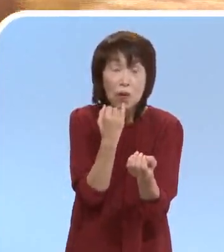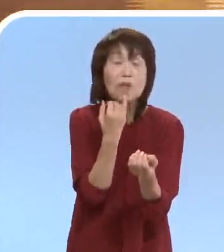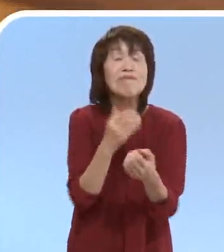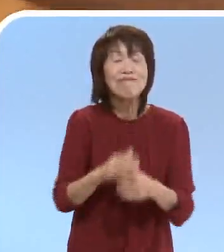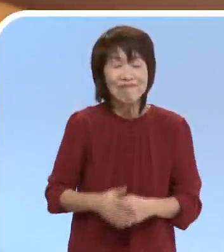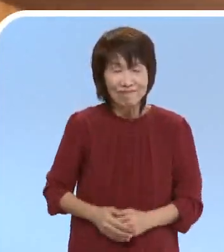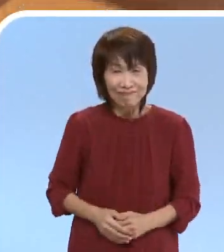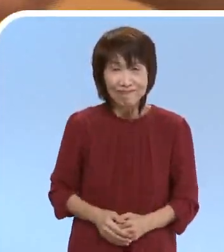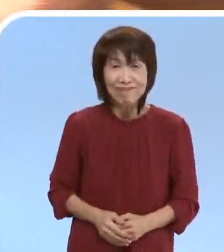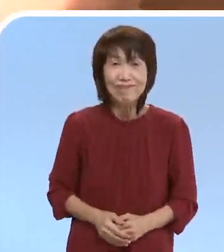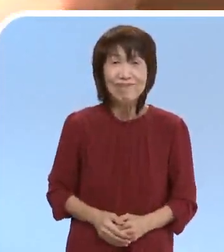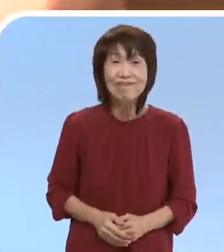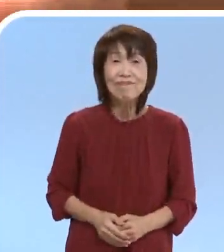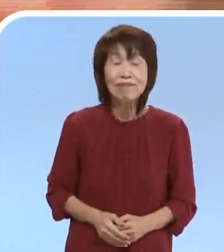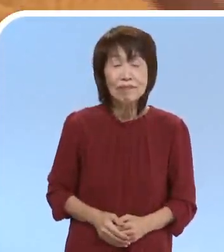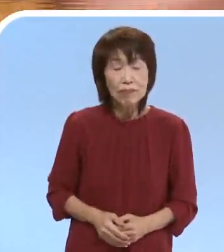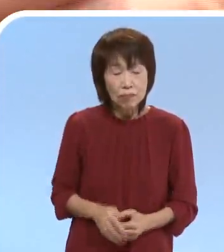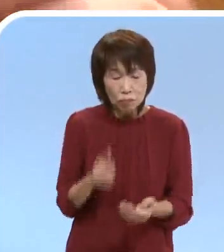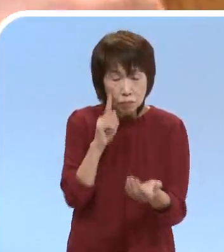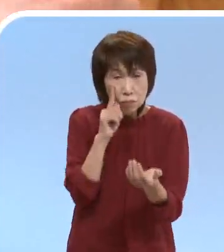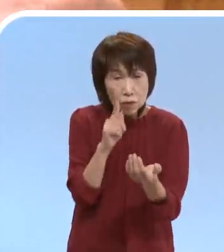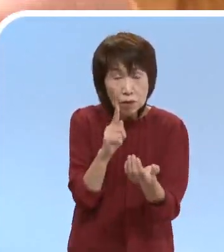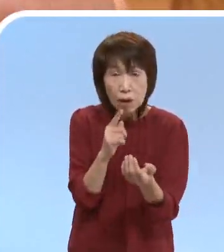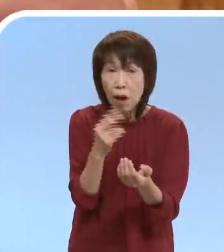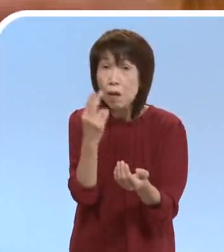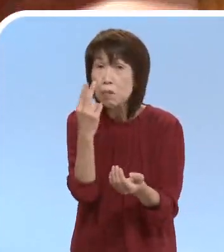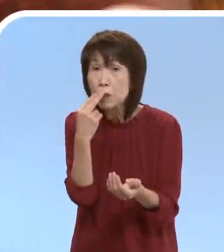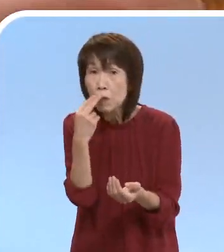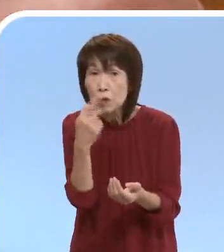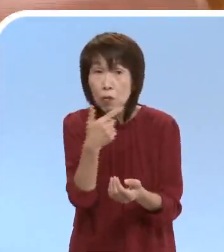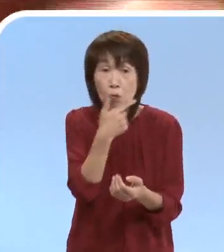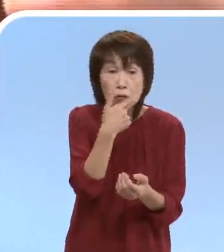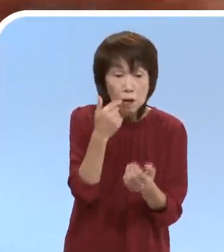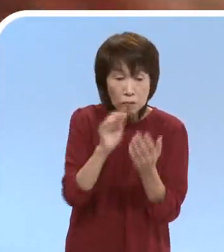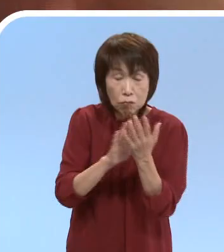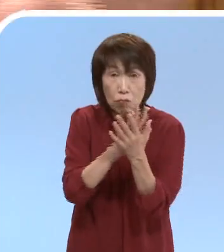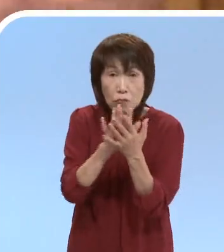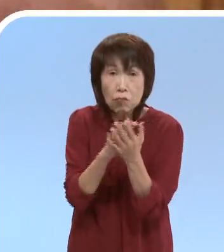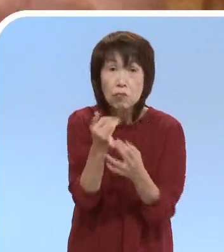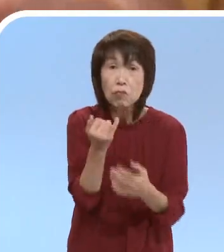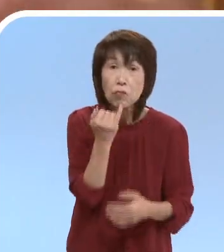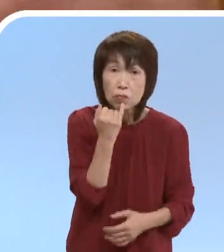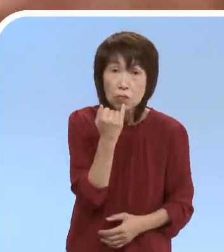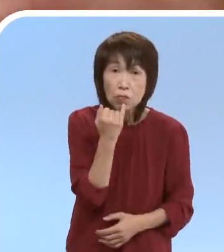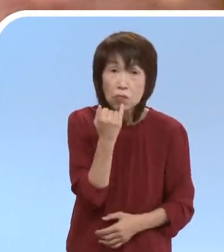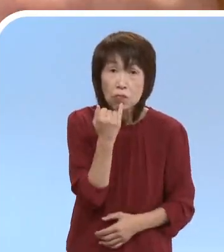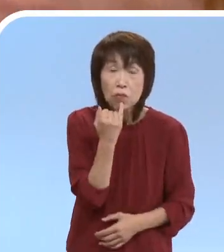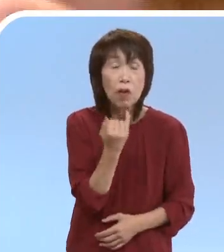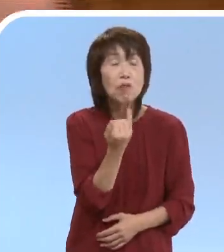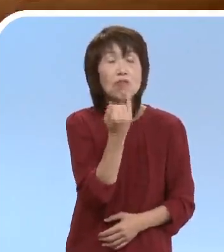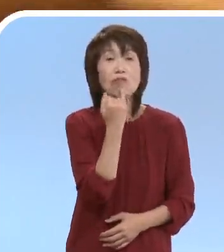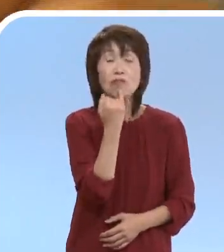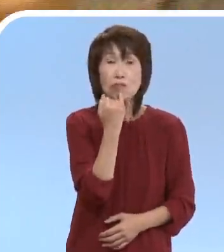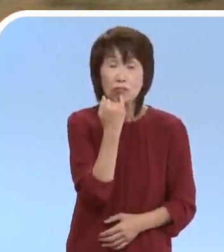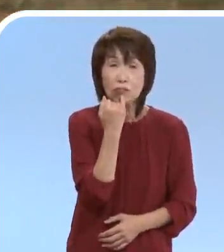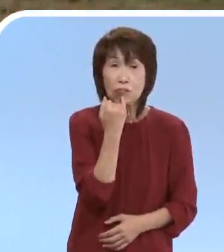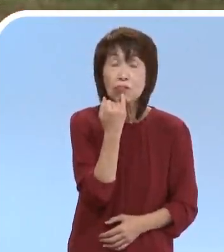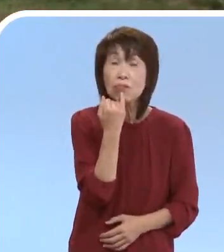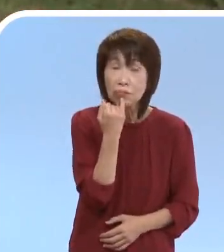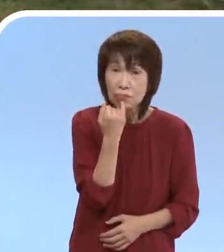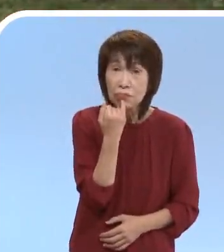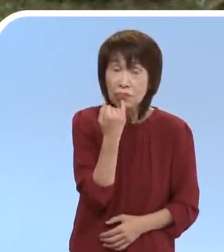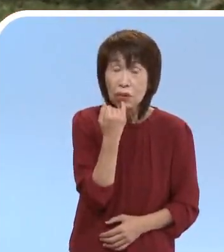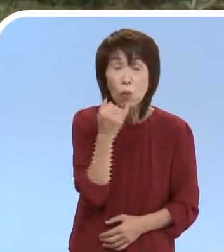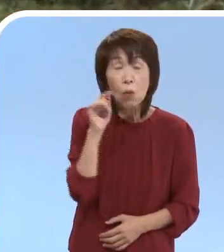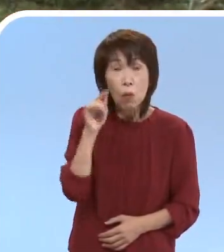そうです、 こんな感じで。 こんな感じですね。 どうしたん、これね、紫色のものもあるけど、はい、一緒に取っちゃっていいんですか？ あ、もちろんいいんですが、うん、あの一